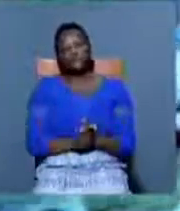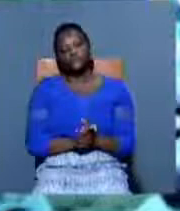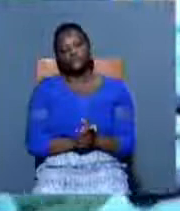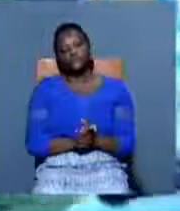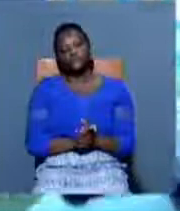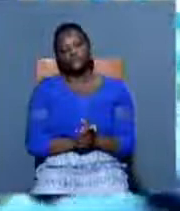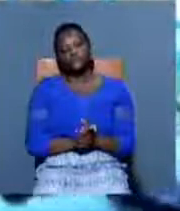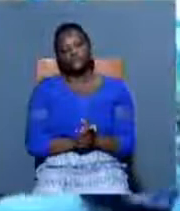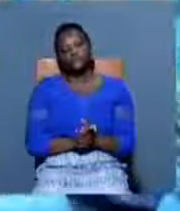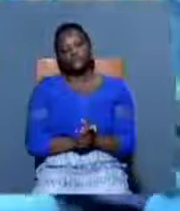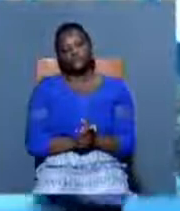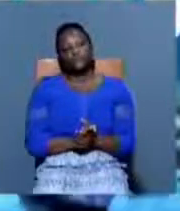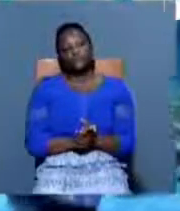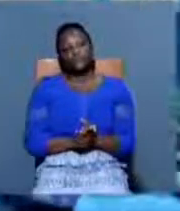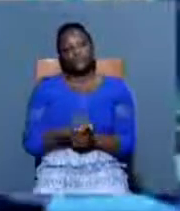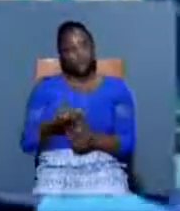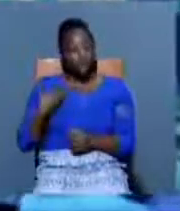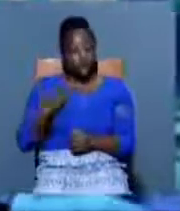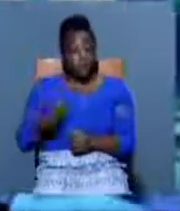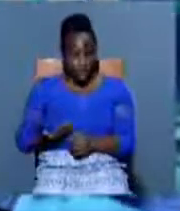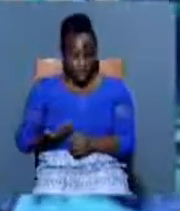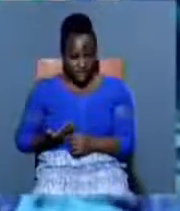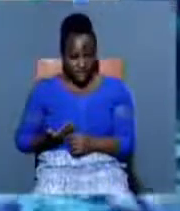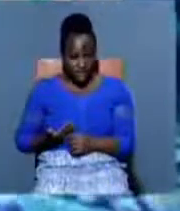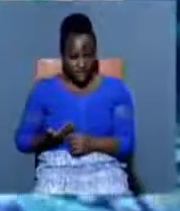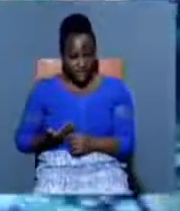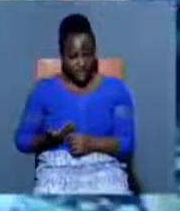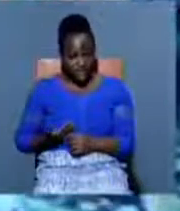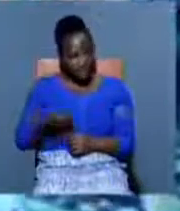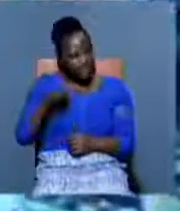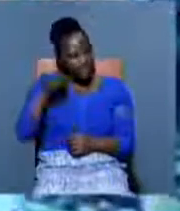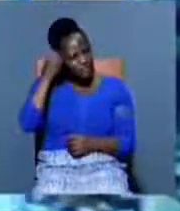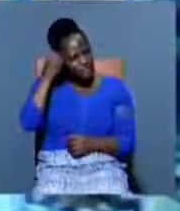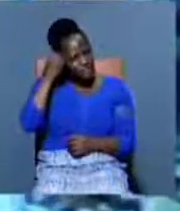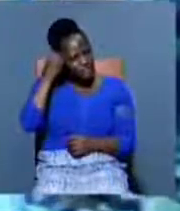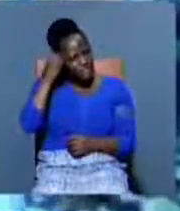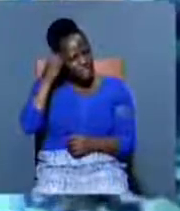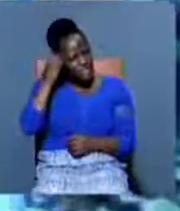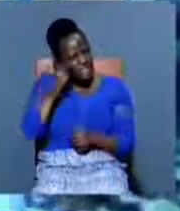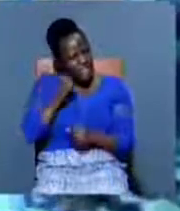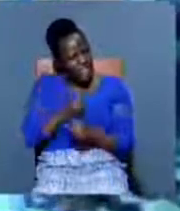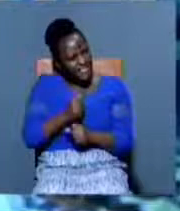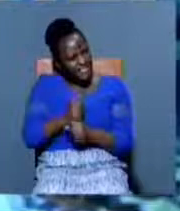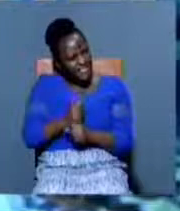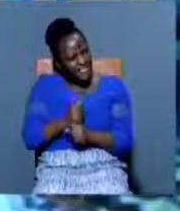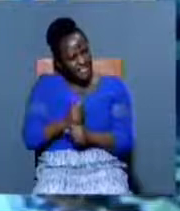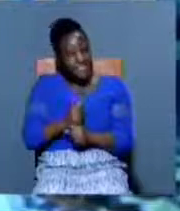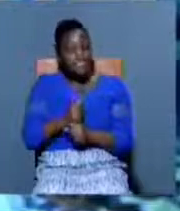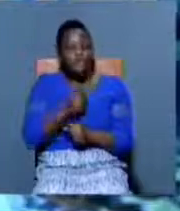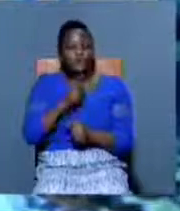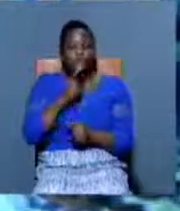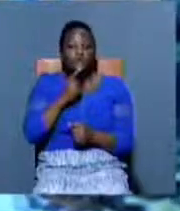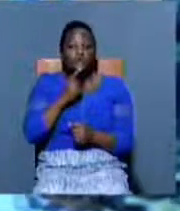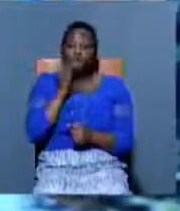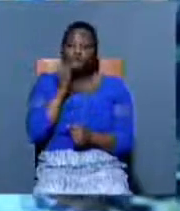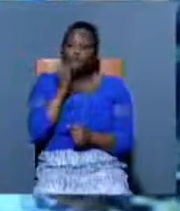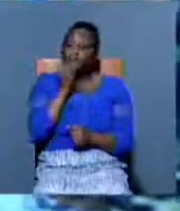chache. Wanawake, mnafikiri kazi muhimu sana ya kuifanya leo duniani ni kazi